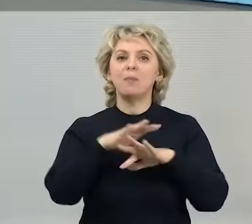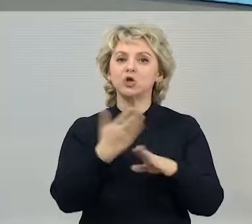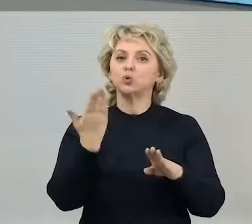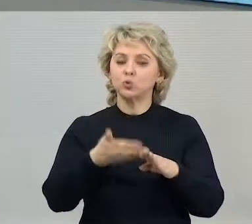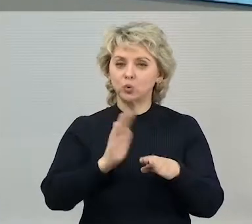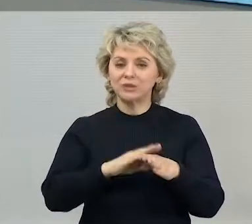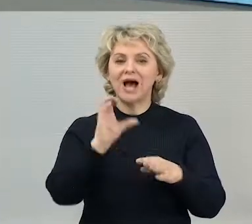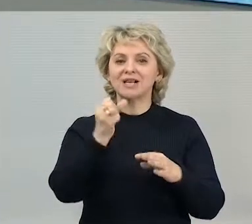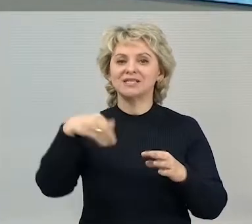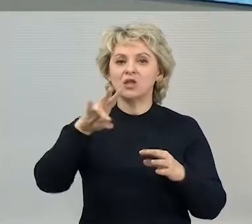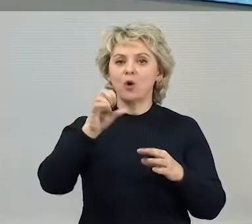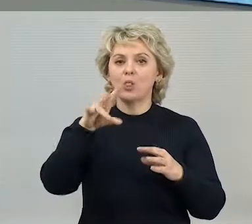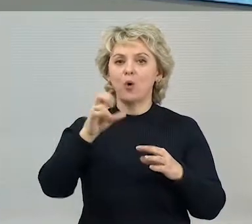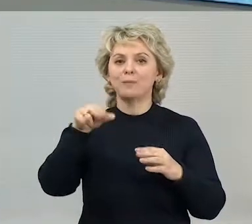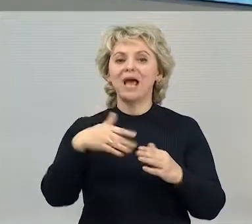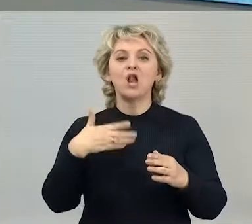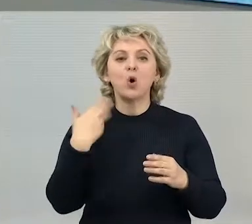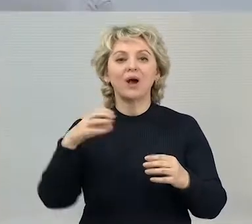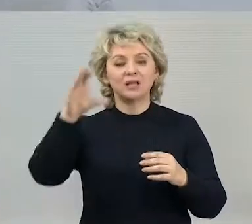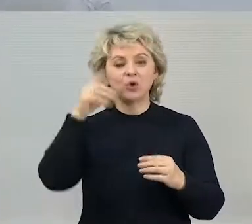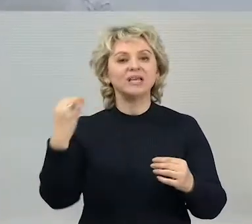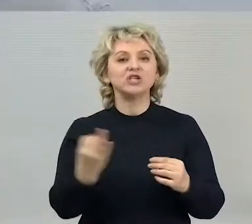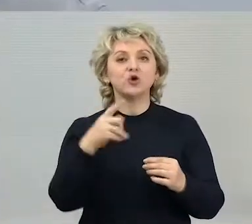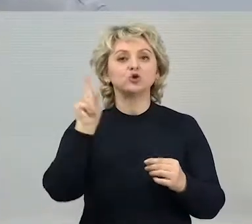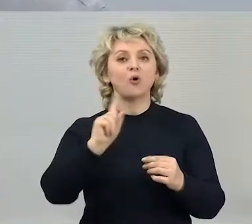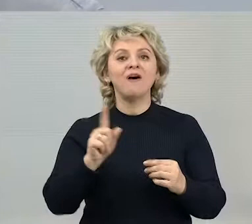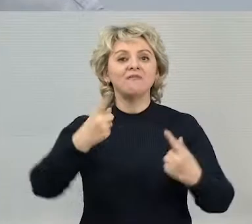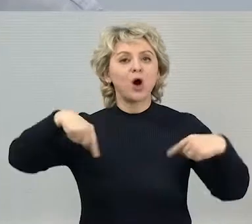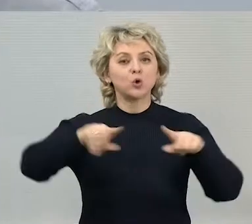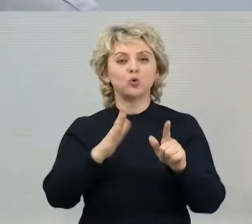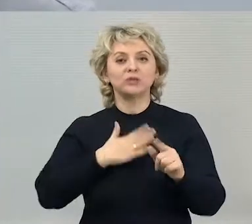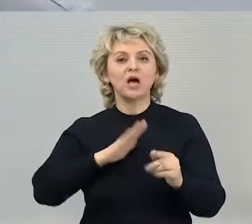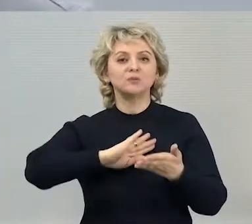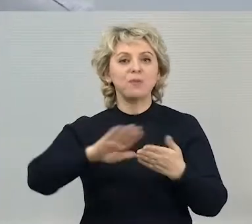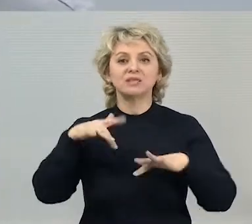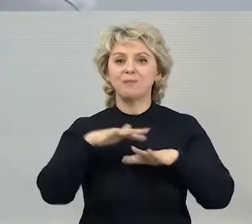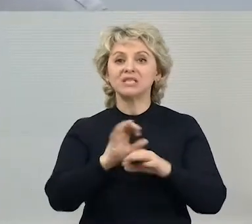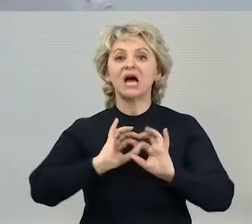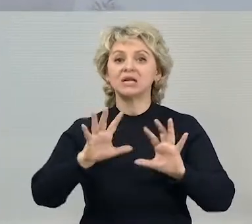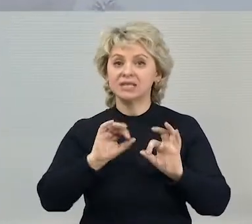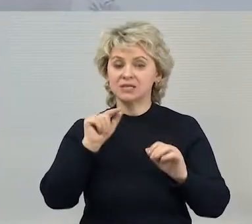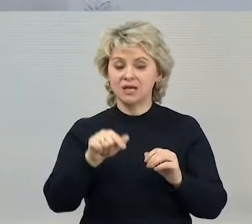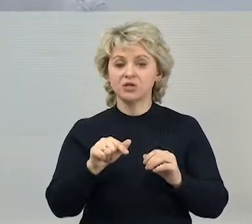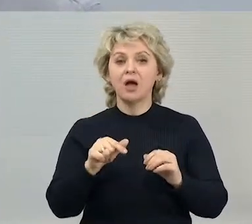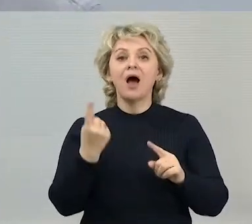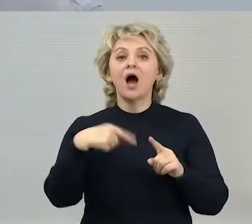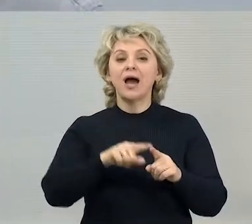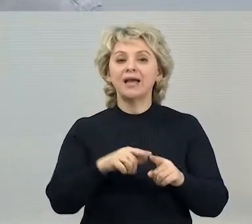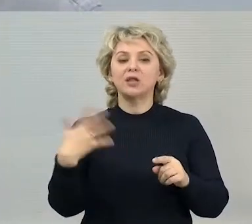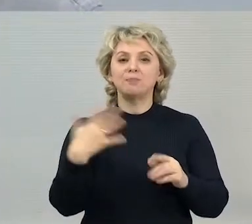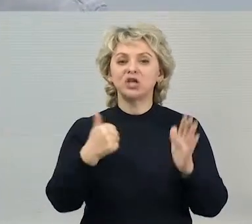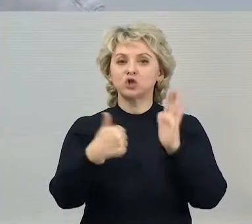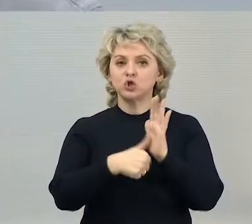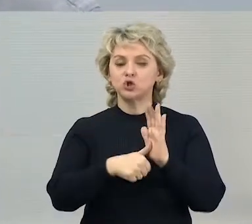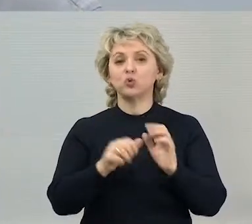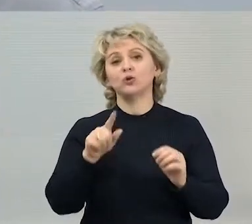трудные, астрономия – легкая наука, интересная, это все, что вокруг нас можно без математики рассказать. Это